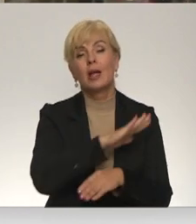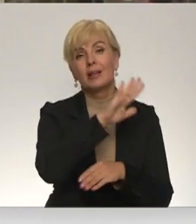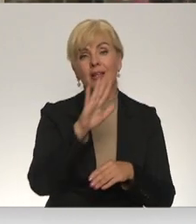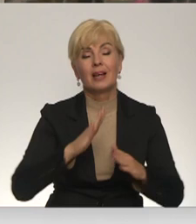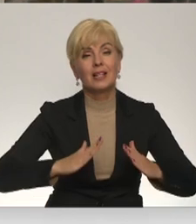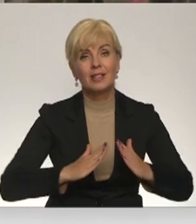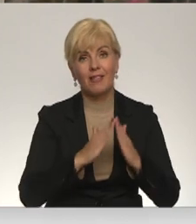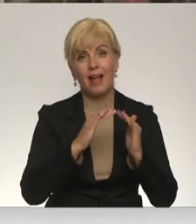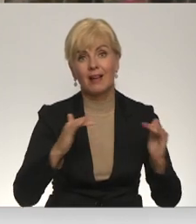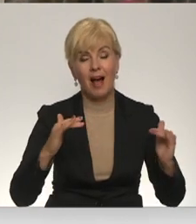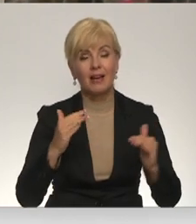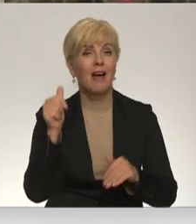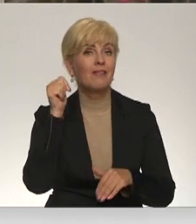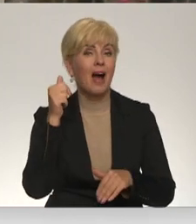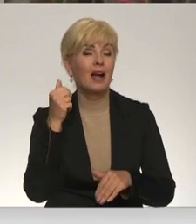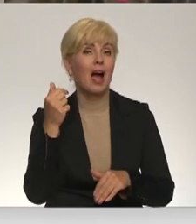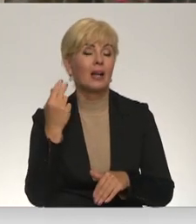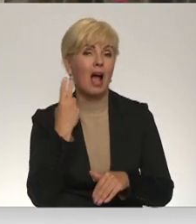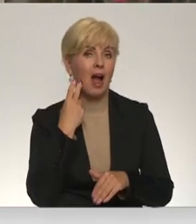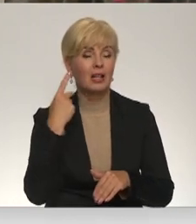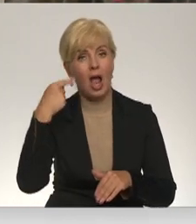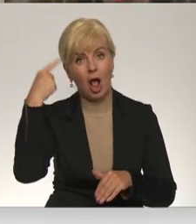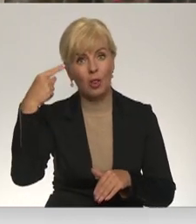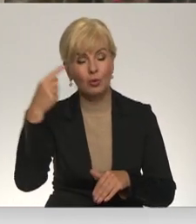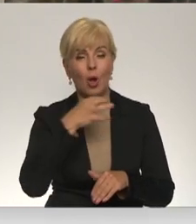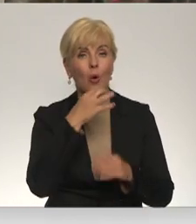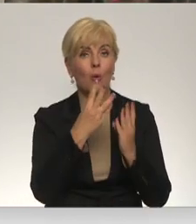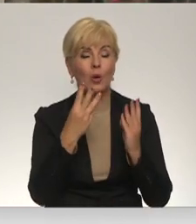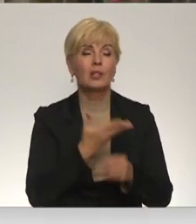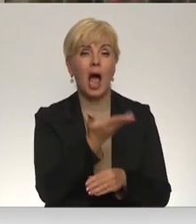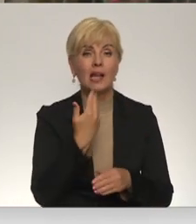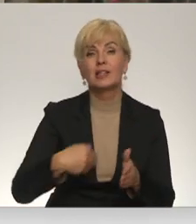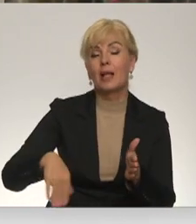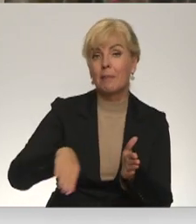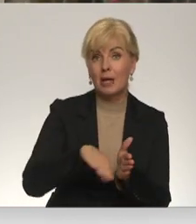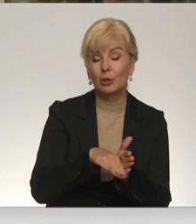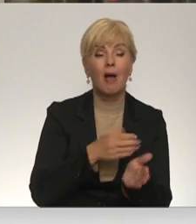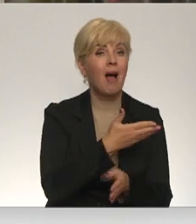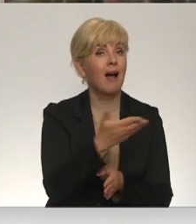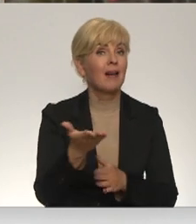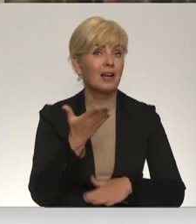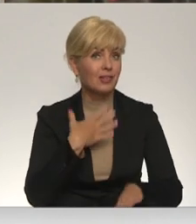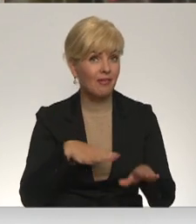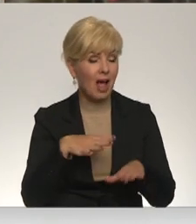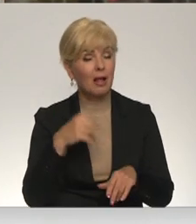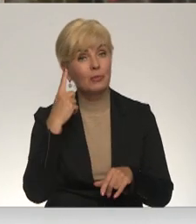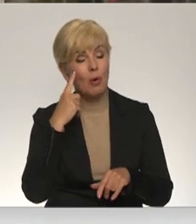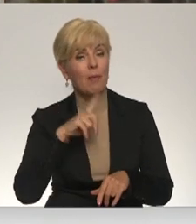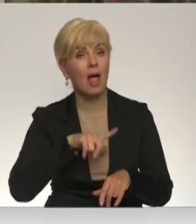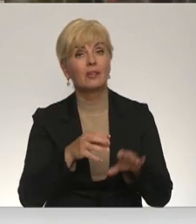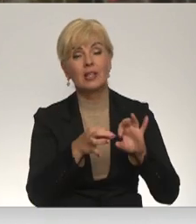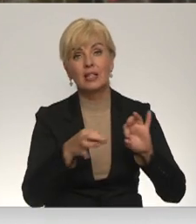galda. Vakar Londonas latviešu koris pasākumu aicināja pievienoties visus, kas to vēlas. Domājot par Latvijas